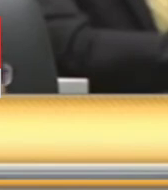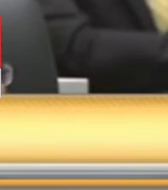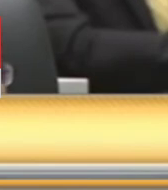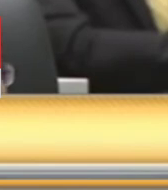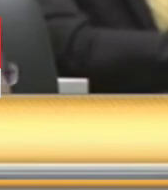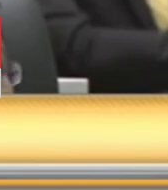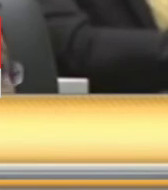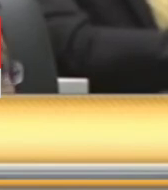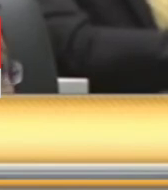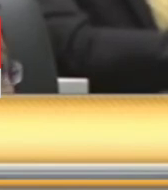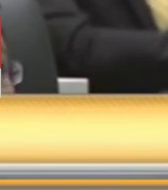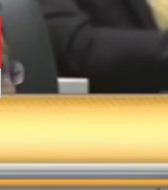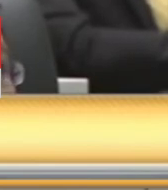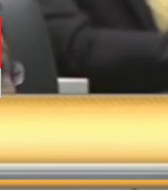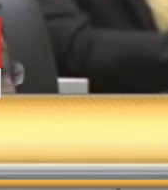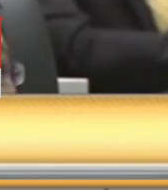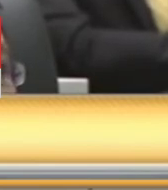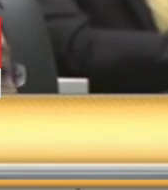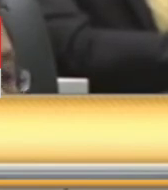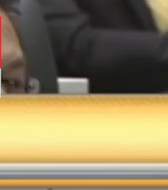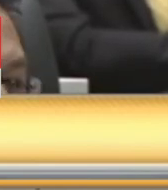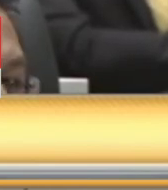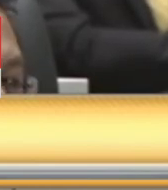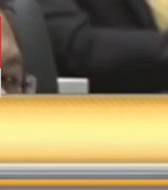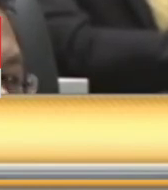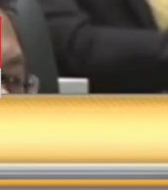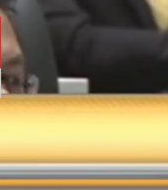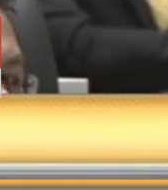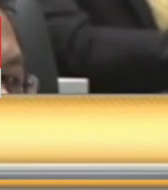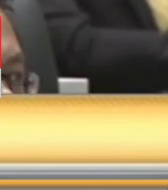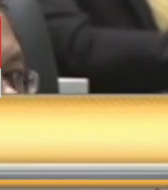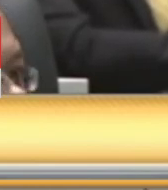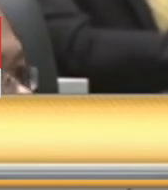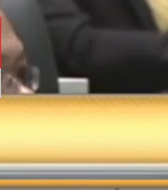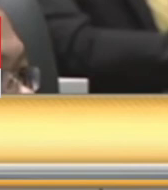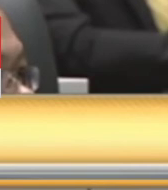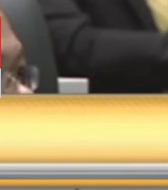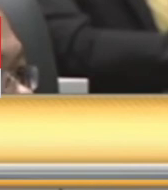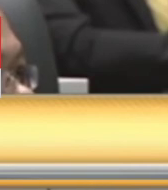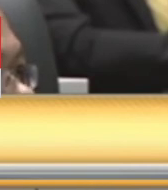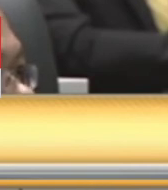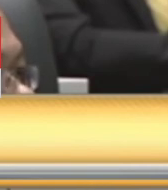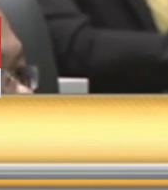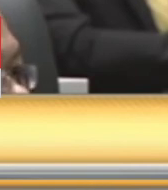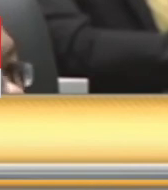ข้าไปซื้อของที่ไหนและของนั้นมาจากไหนของนั้นมาจากใคร